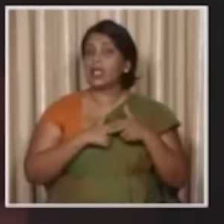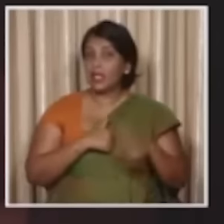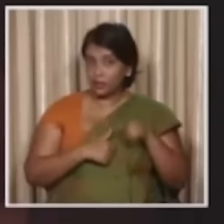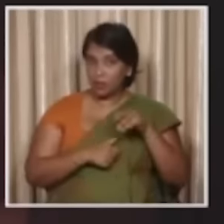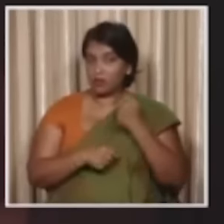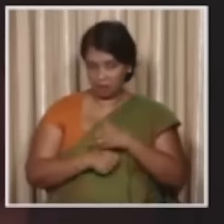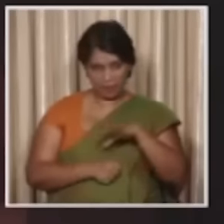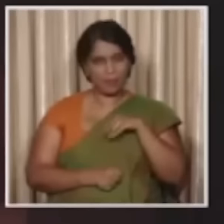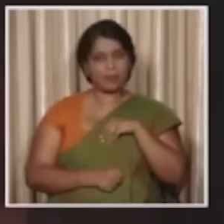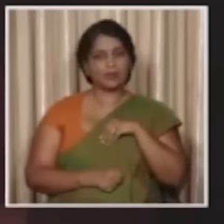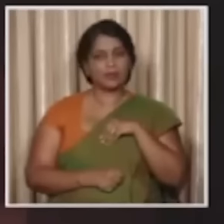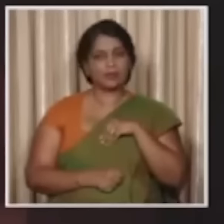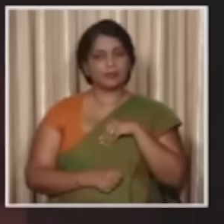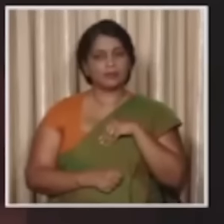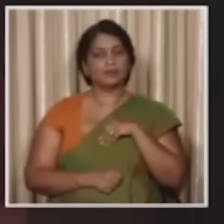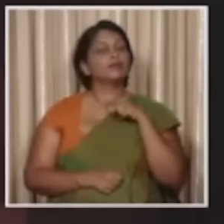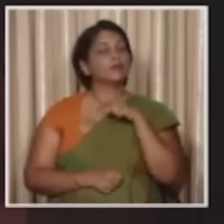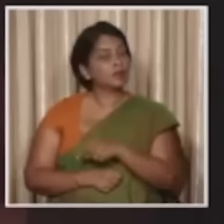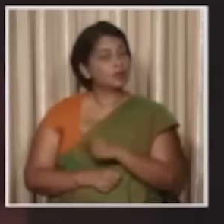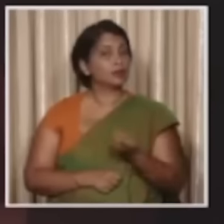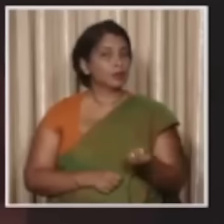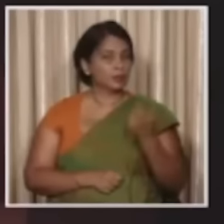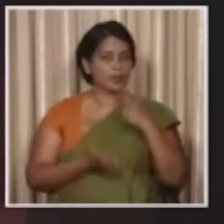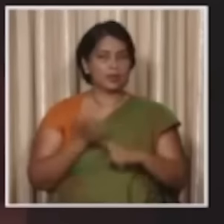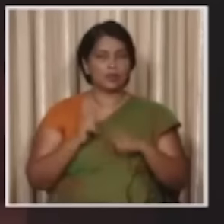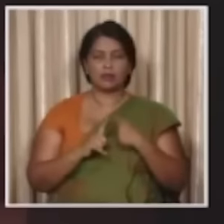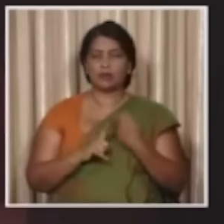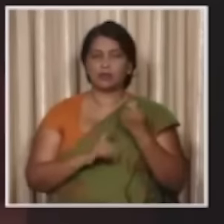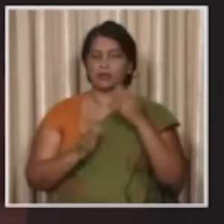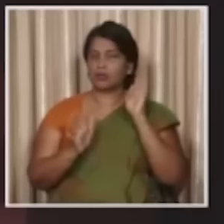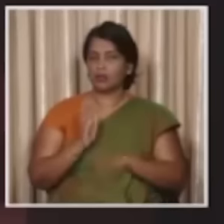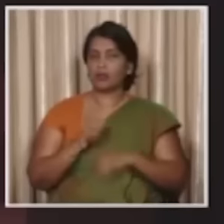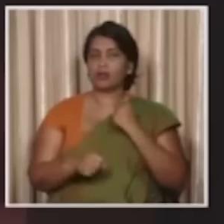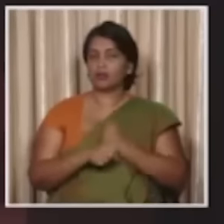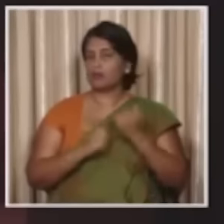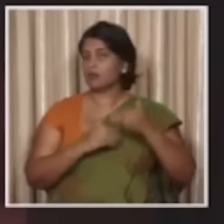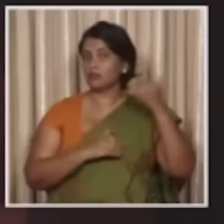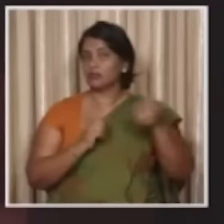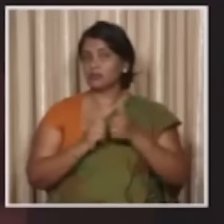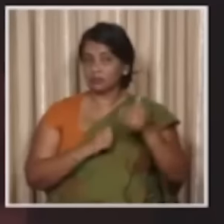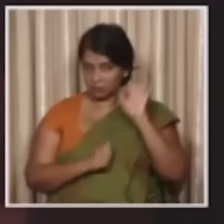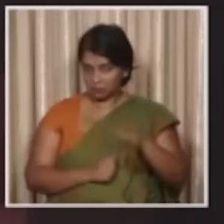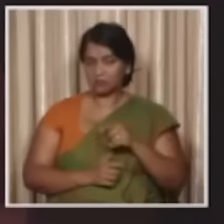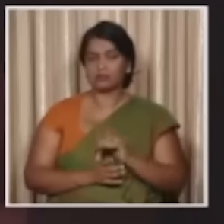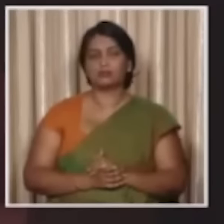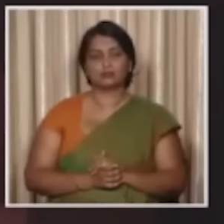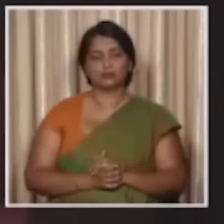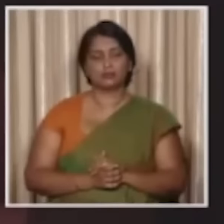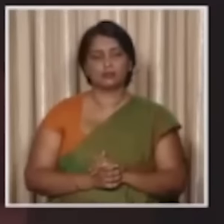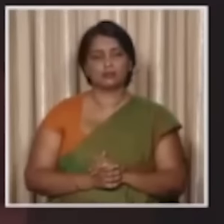රජය පිළිගන්නේද මෙම අධික බදු මුදල් ඉවත් කිරීමට රජයේ ඉදිරියේදී කටයුතු කරනු ලබන්නේද